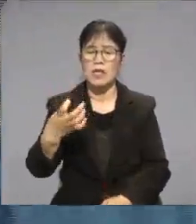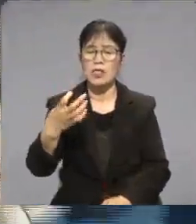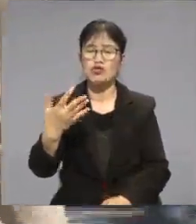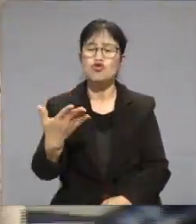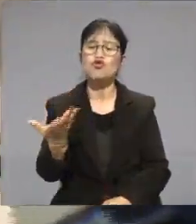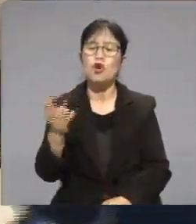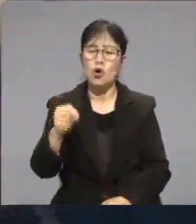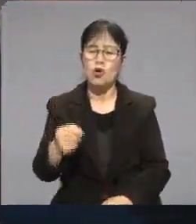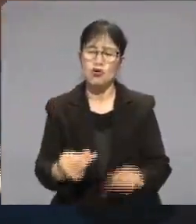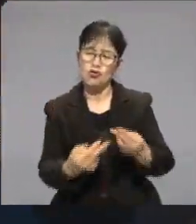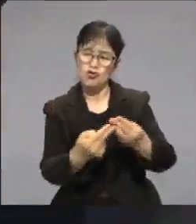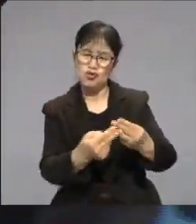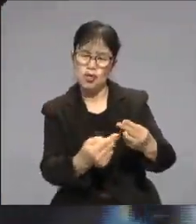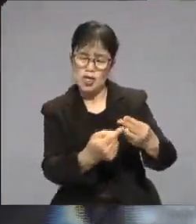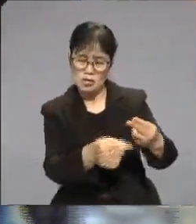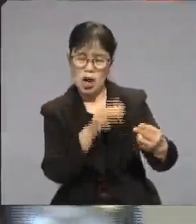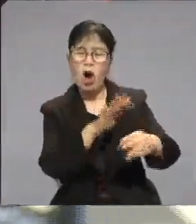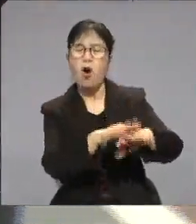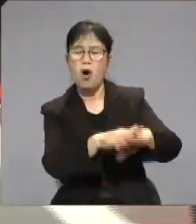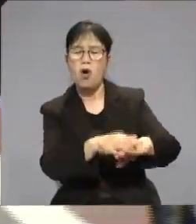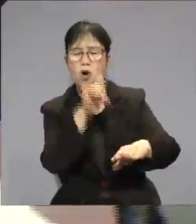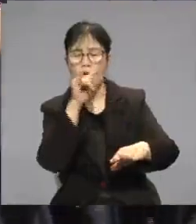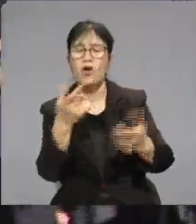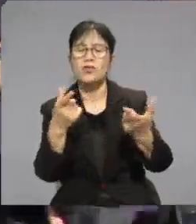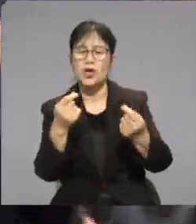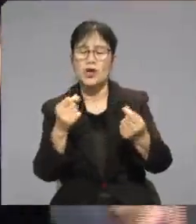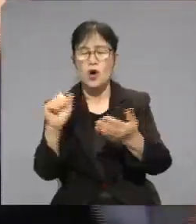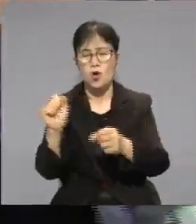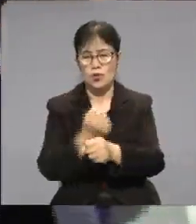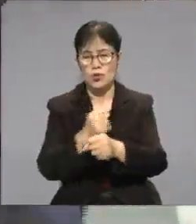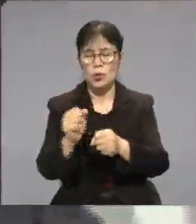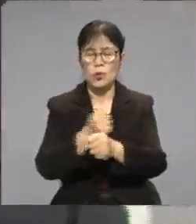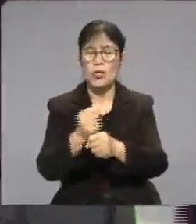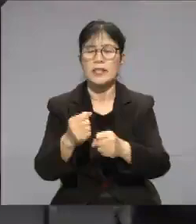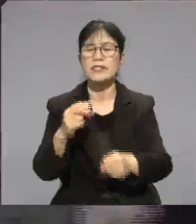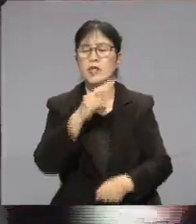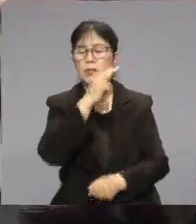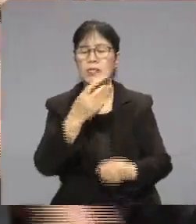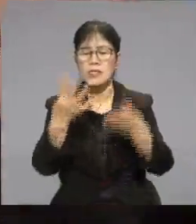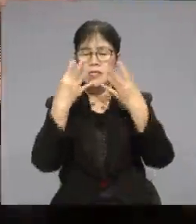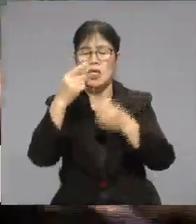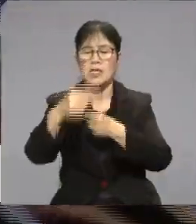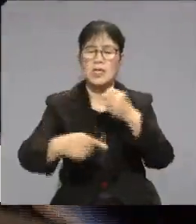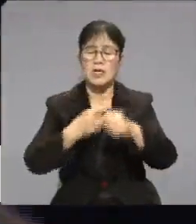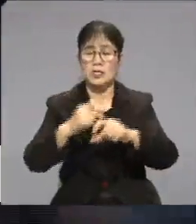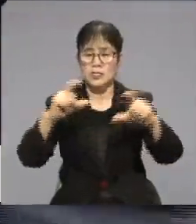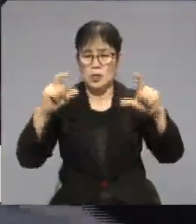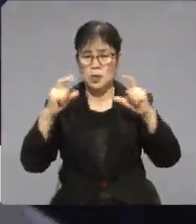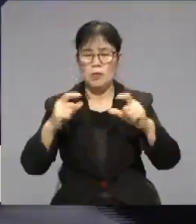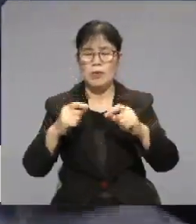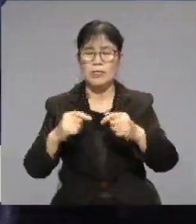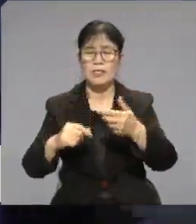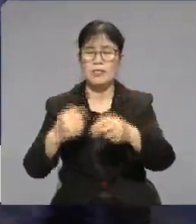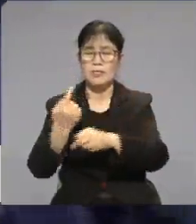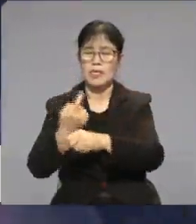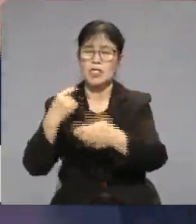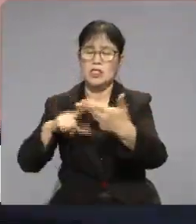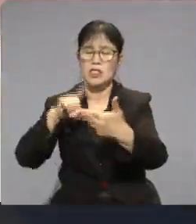원이 저축은행에 예치된 것처럼 잔고 증명서를 위조한 혐의로 징역 1년을 선고받아 지난해 7월